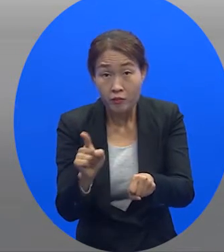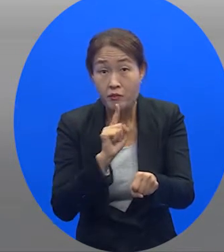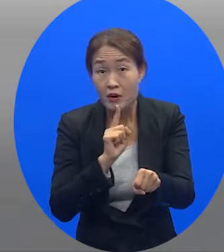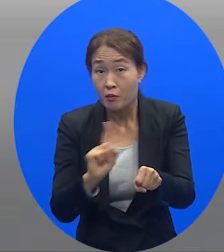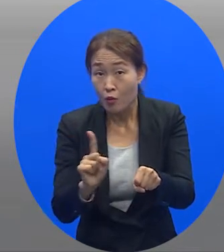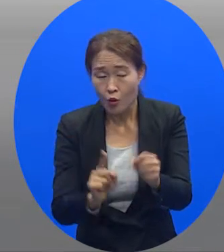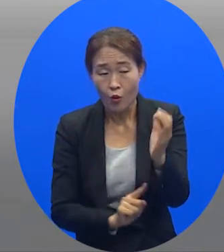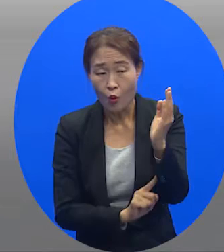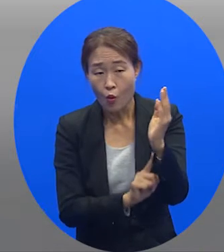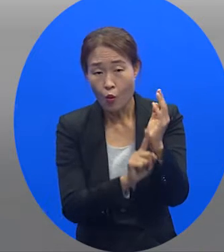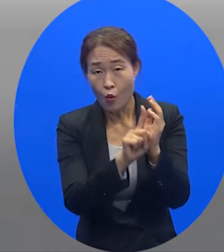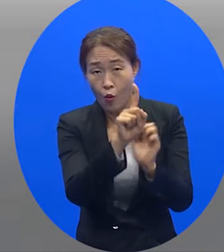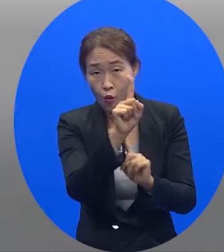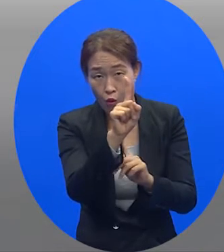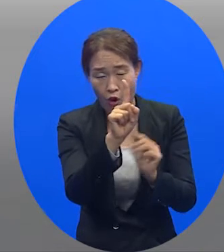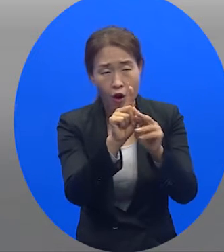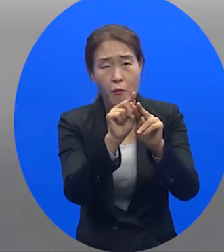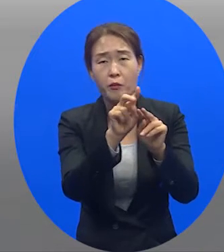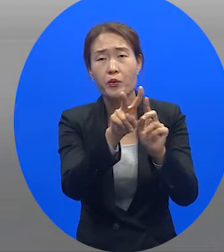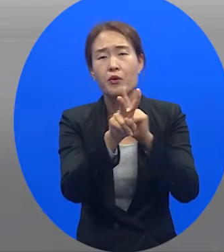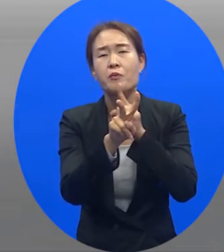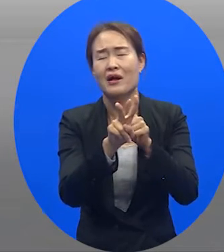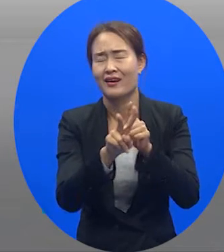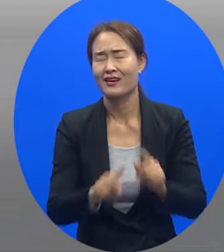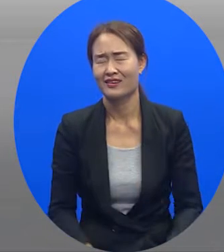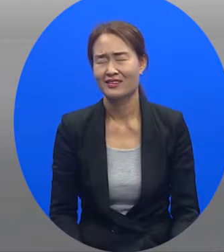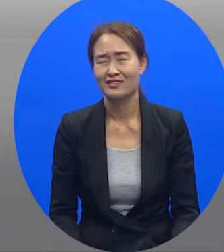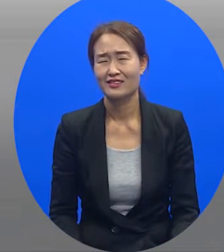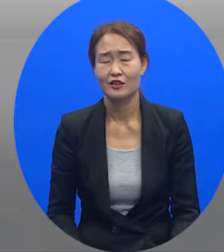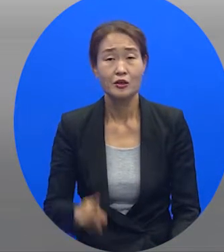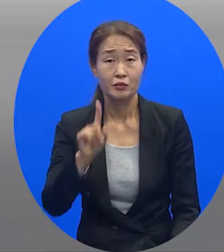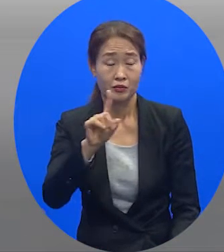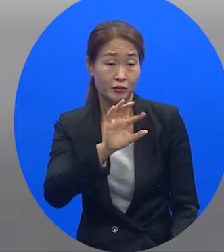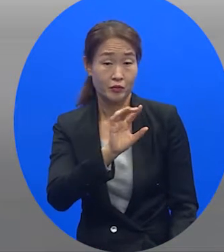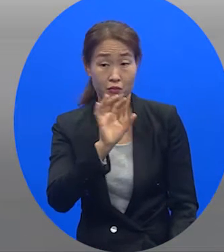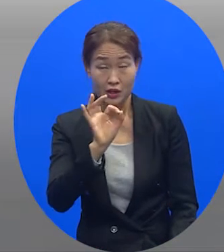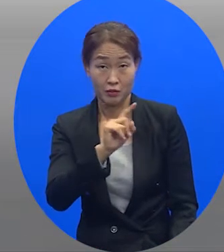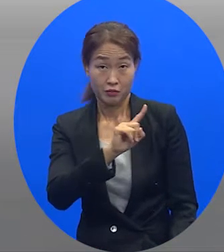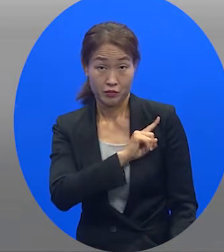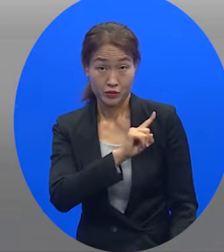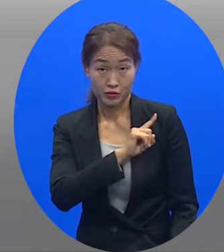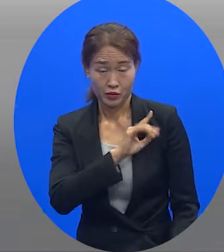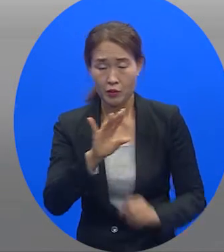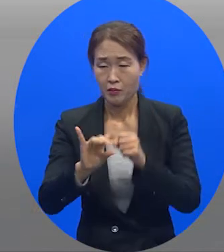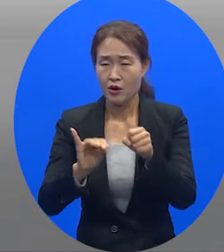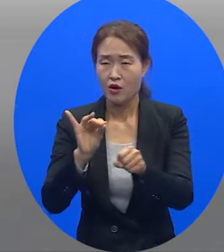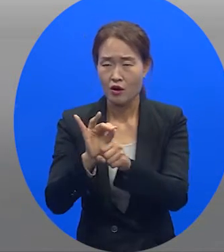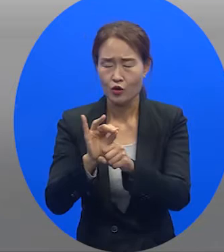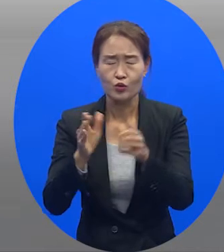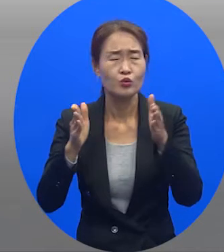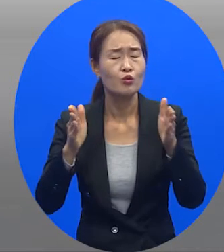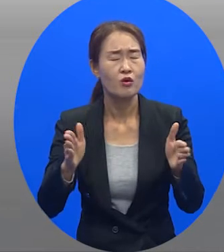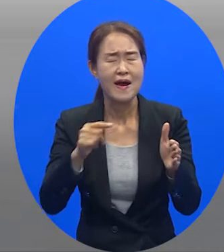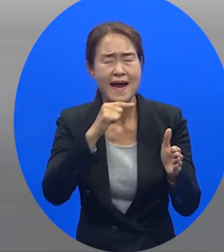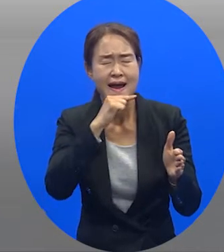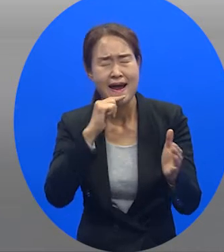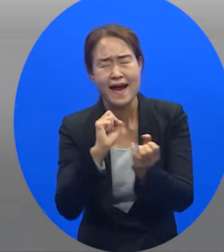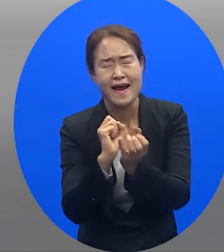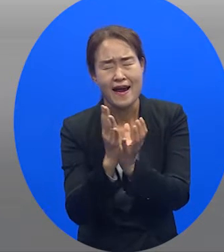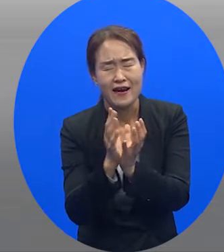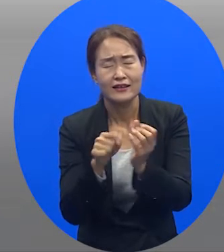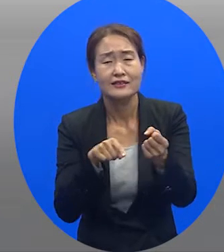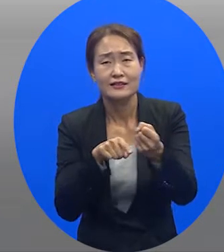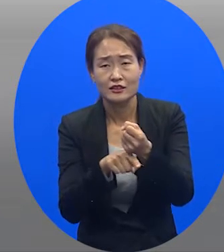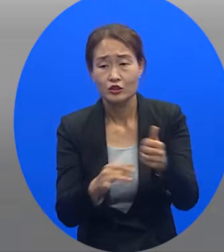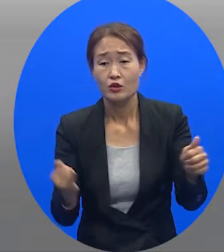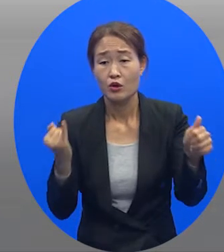특징으로는 위쪽에서 가지가 갈라진다는 점입니다. 먼저 백일홍은 100일 동안 붉게 핀다는 뜻으로